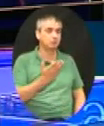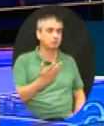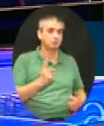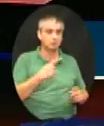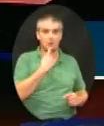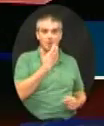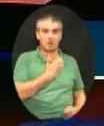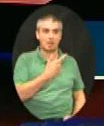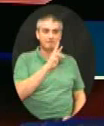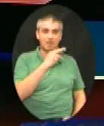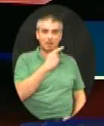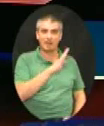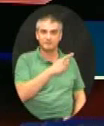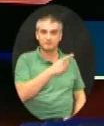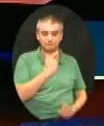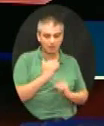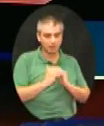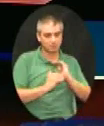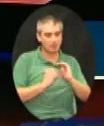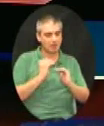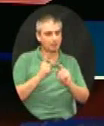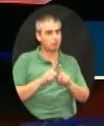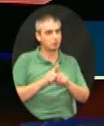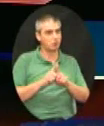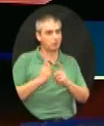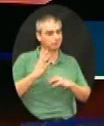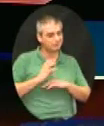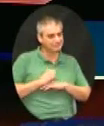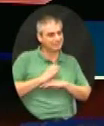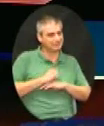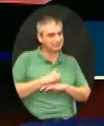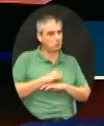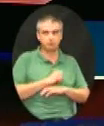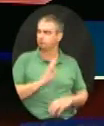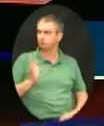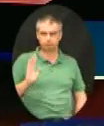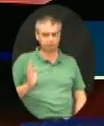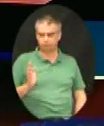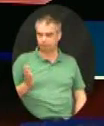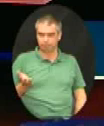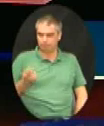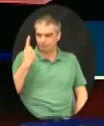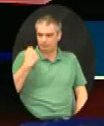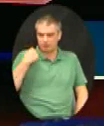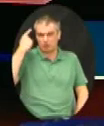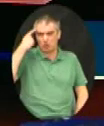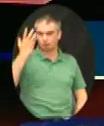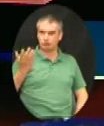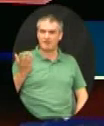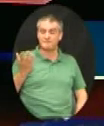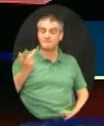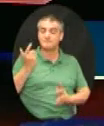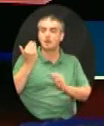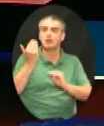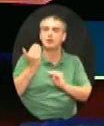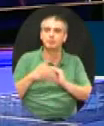כאן הרב רגב זה תהליך של כרסום? אני אולי לא חושב, אני לא חושב שזה תהליך של כרסום. אני חושב